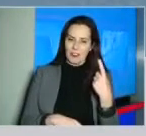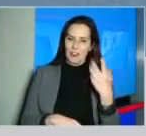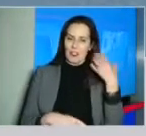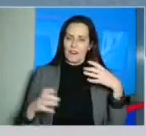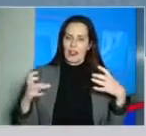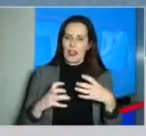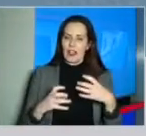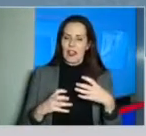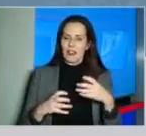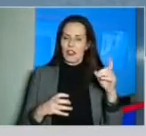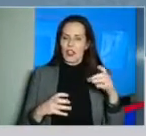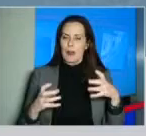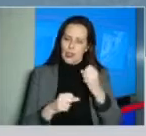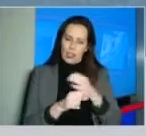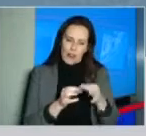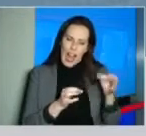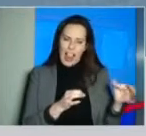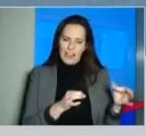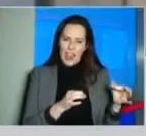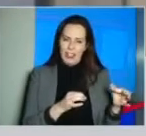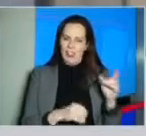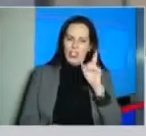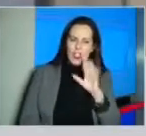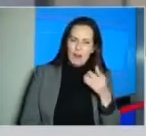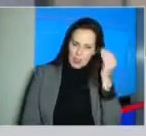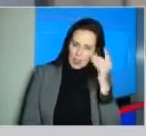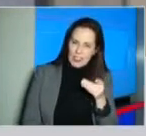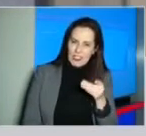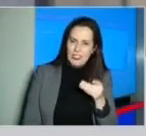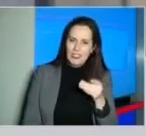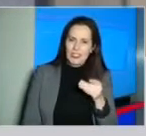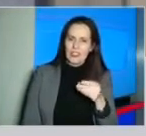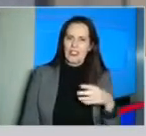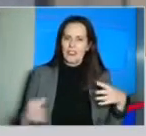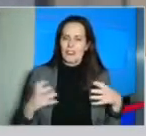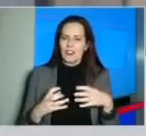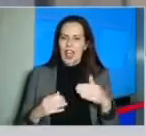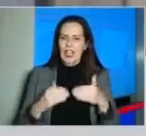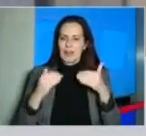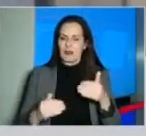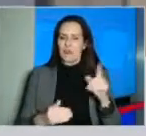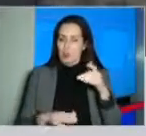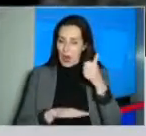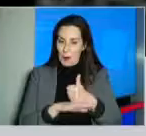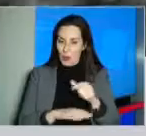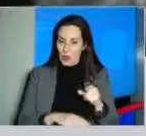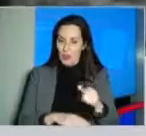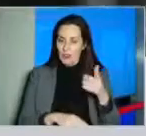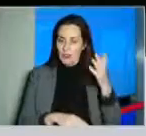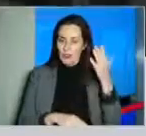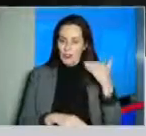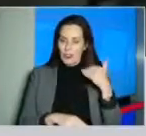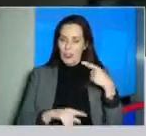מפלגת לוויין של מפאי. איך קראו לה? קראו לה מפלגת הקדמה וכו', ומי שעמד בראשה זה היה